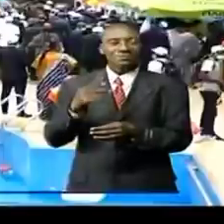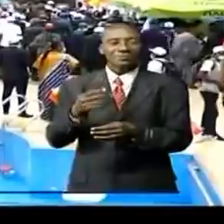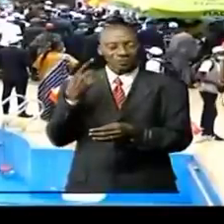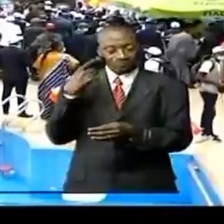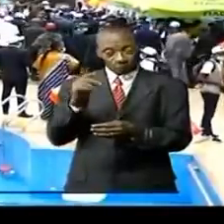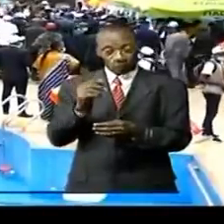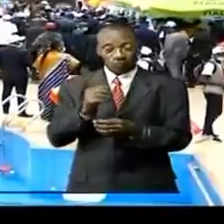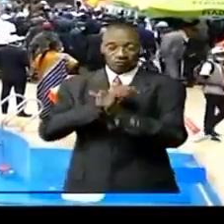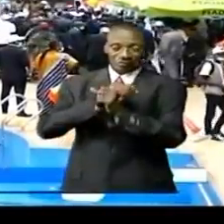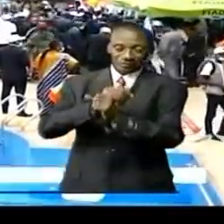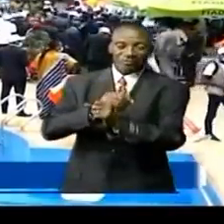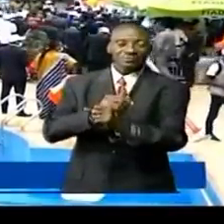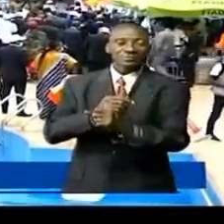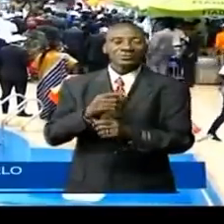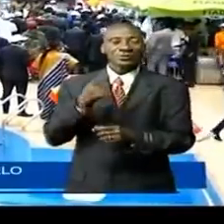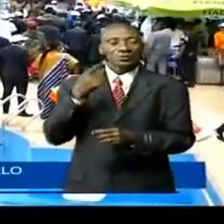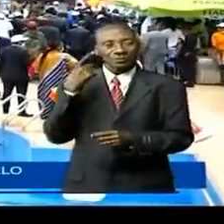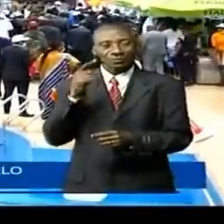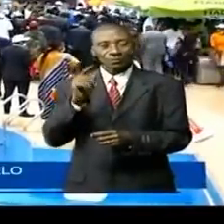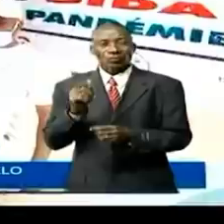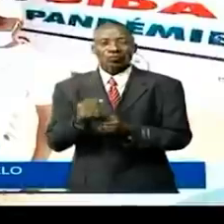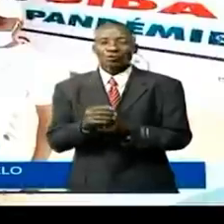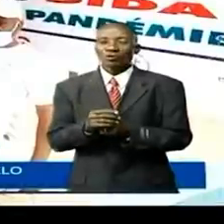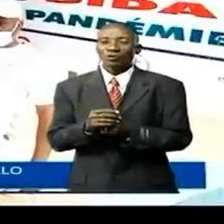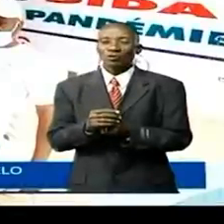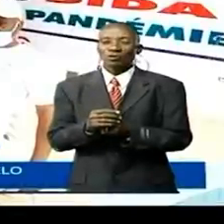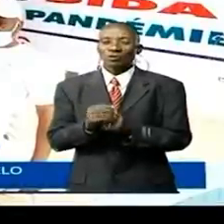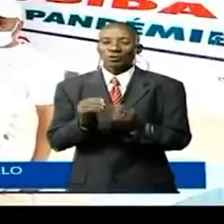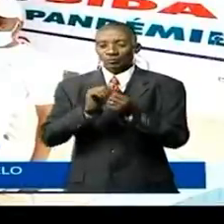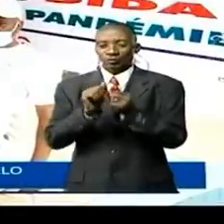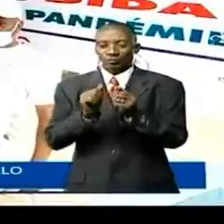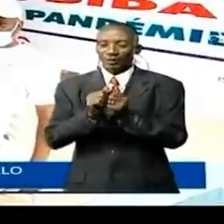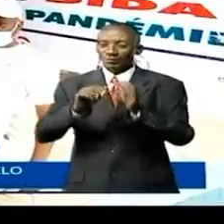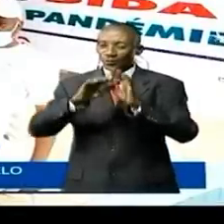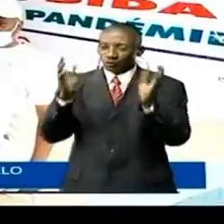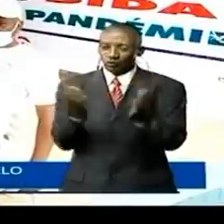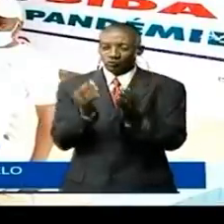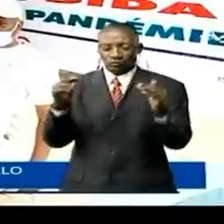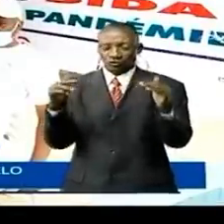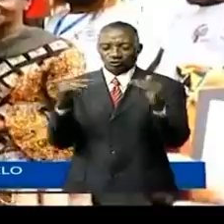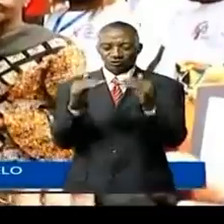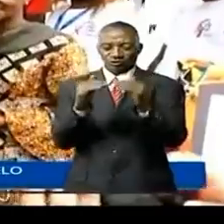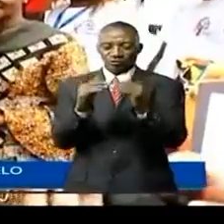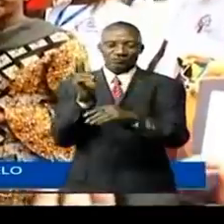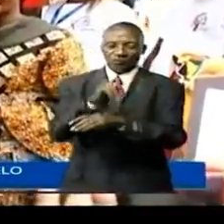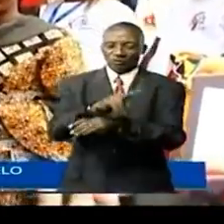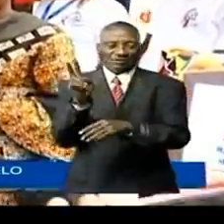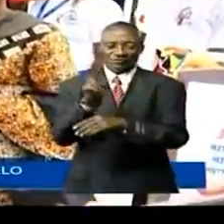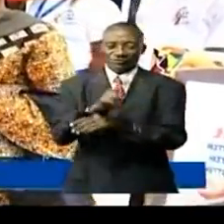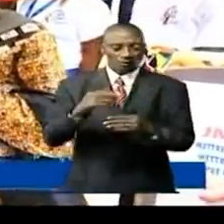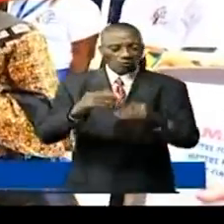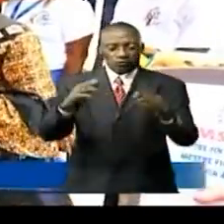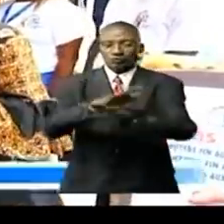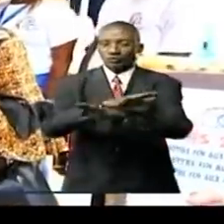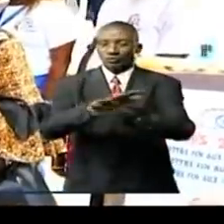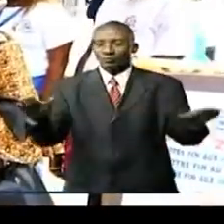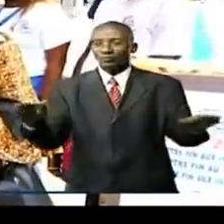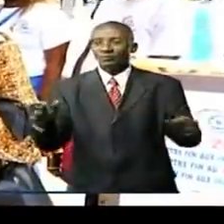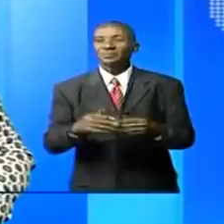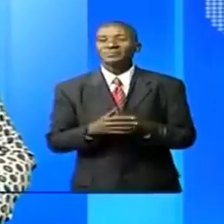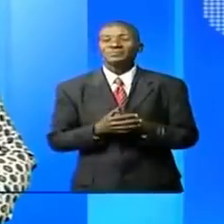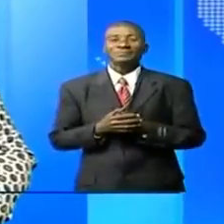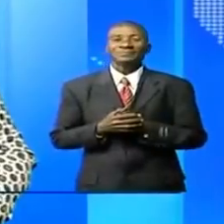de mettre fin non seulement aux inégalités, mais aussi aux violences basées sur le genre en lien avec le VIH et SIDA.